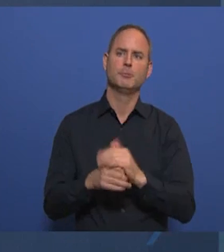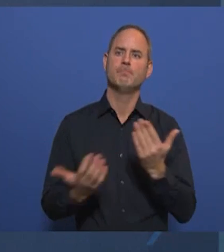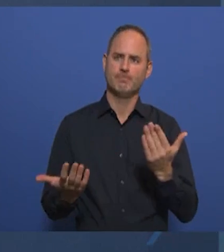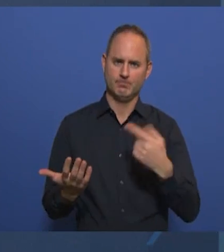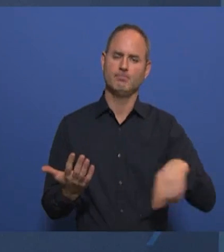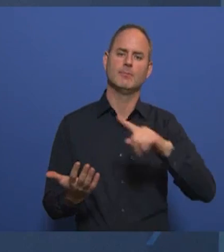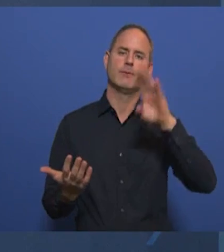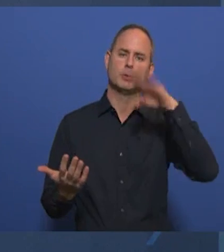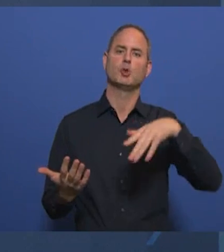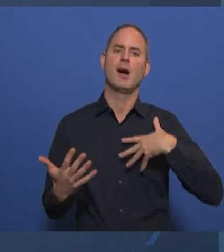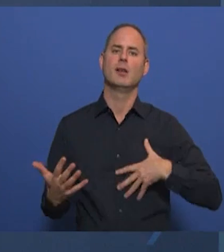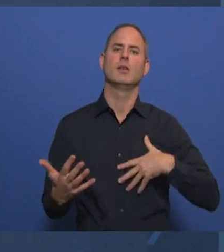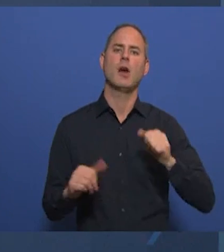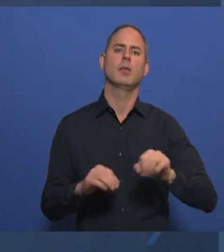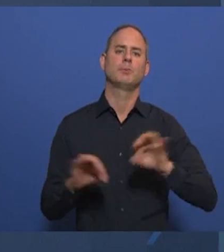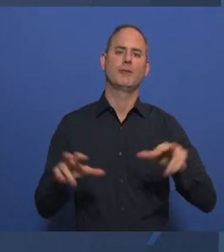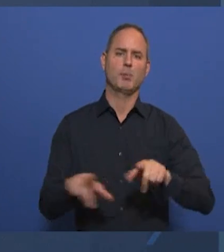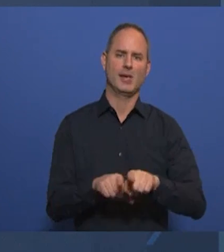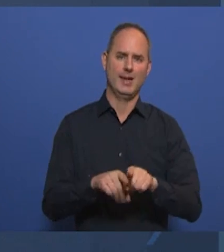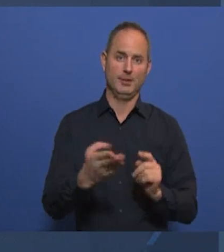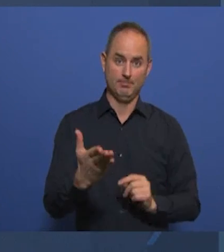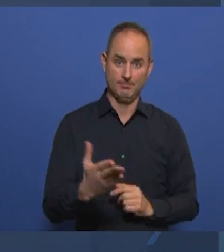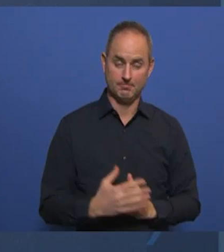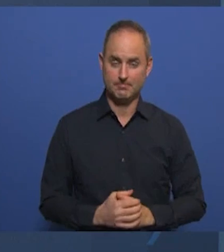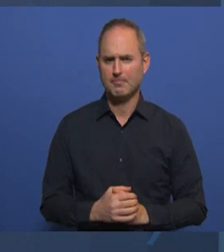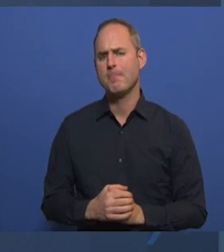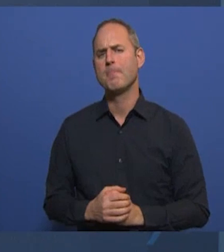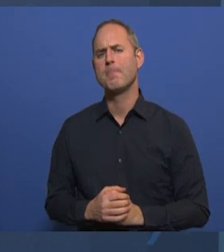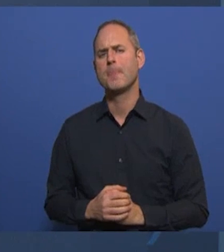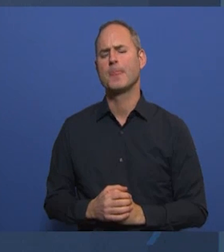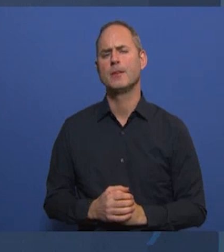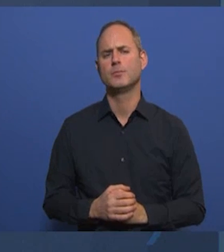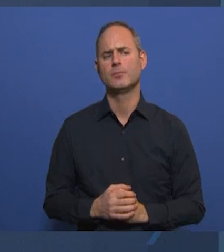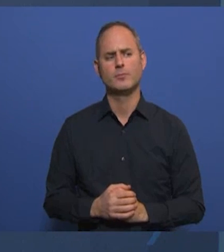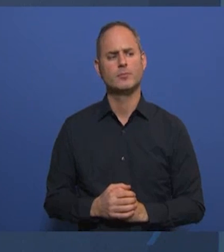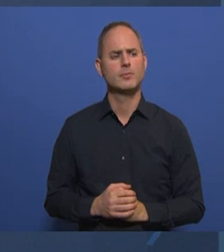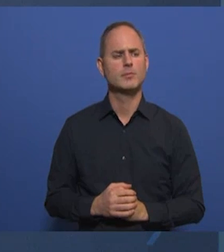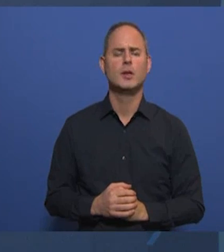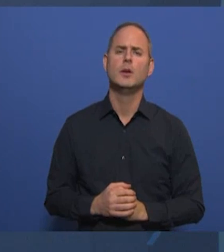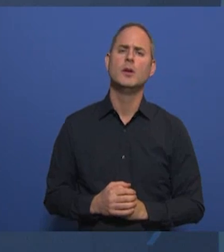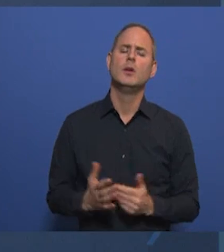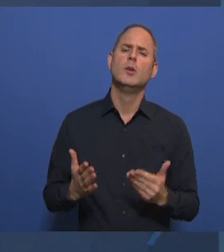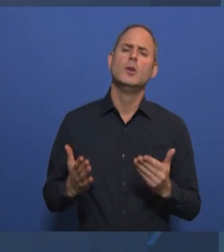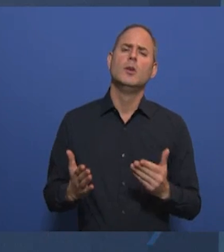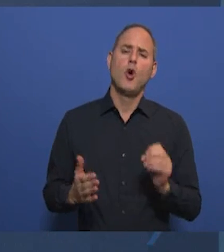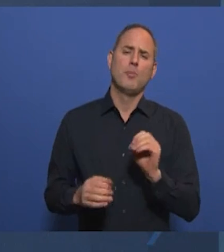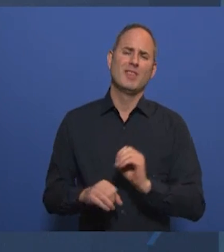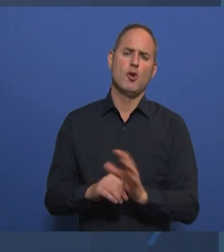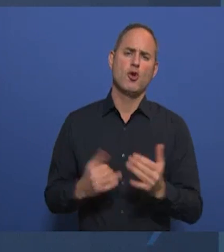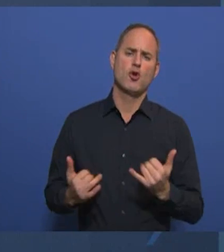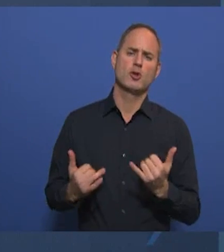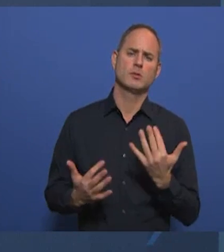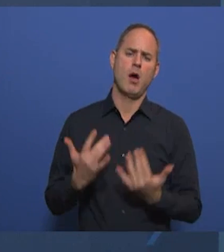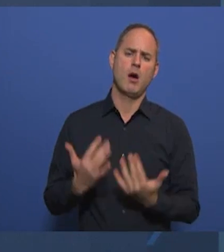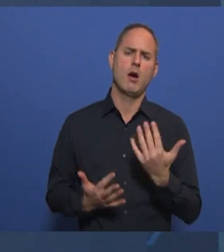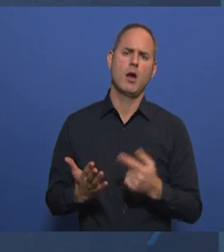Zu einer vorausschauenden Pandemiepolitik gehört eben auch Verlässlichkeit. Omikron hat die Pandemie verändert.